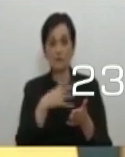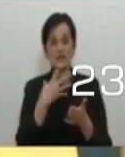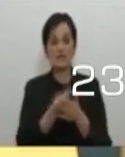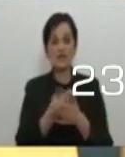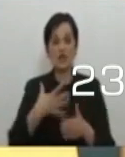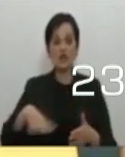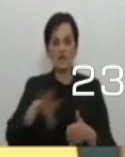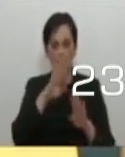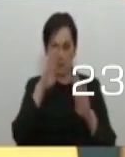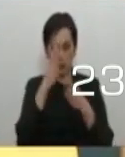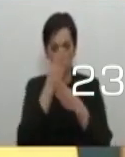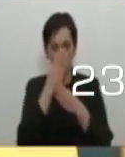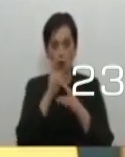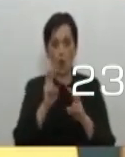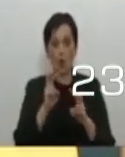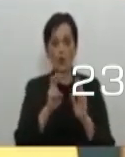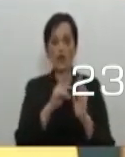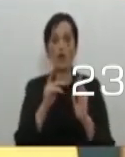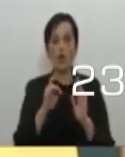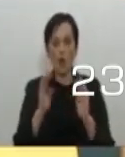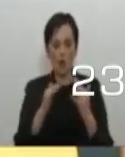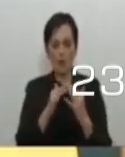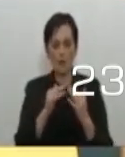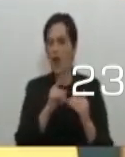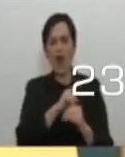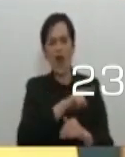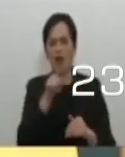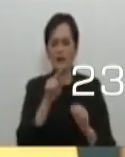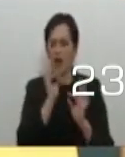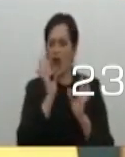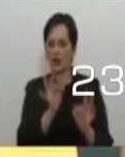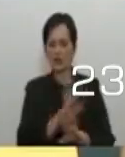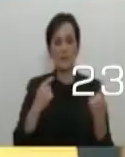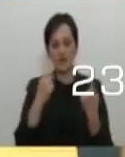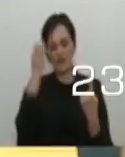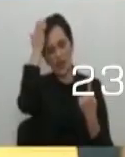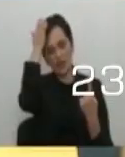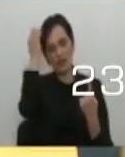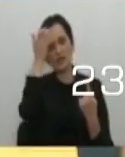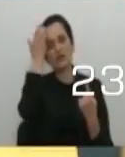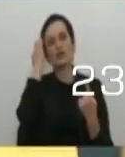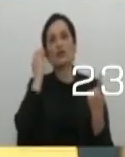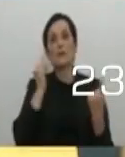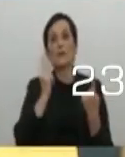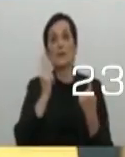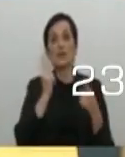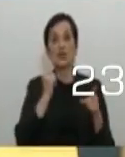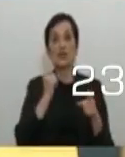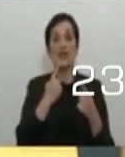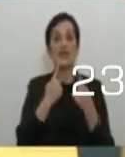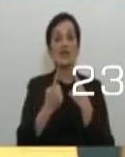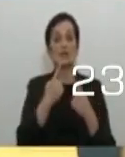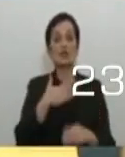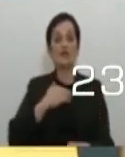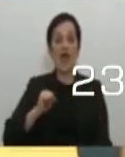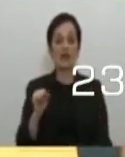ქვეყნის მტრობა და ჰიბრიდული ომის ავტორობა არავის არ შერჩება, გარანტიას ვაძლევ. ჯერ სანამ ისინი ილაპარაკებენ ჩვენი